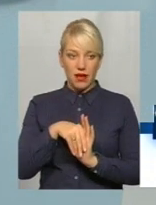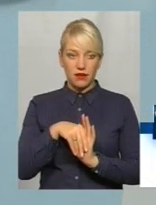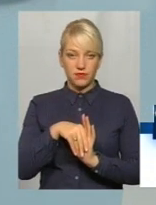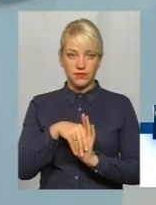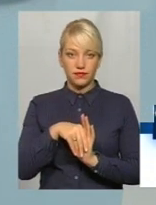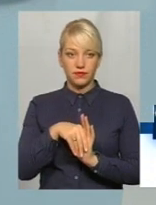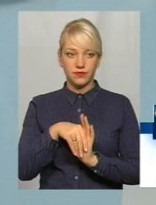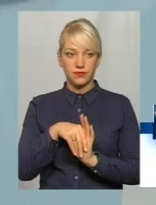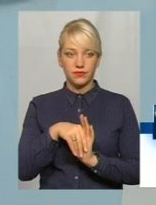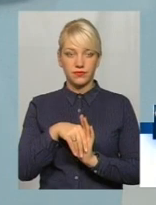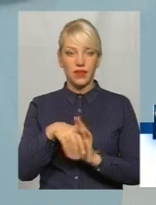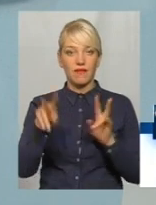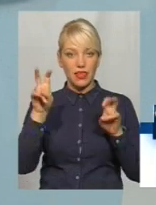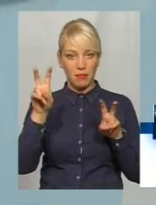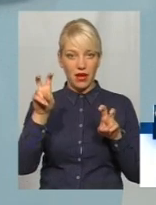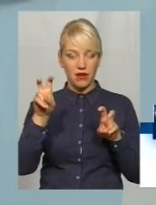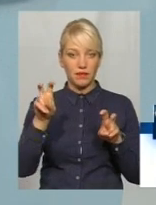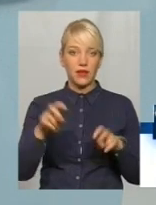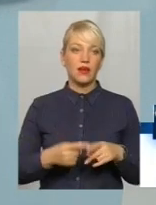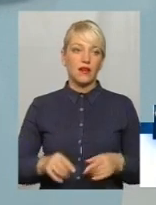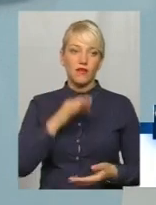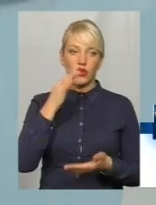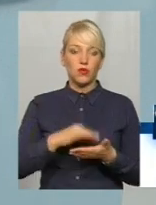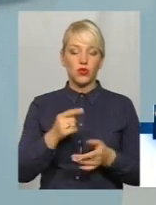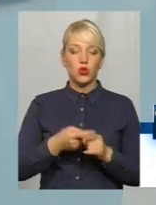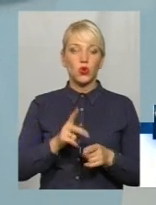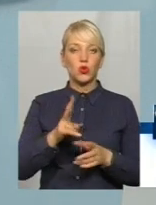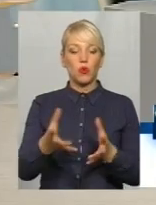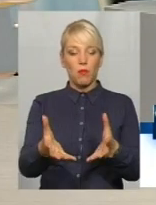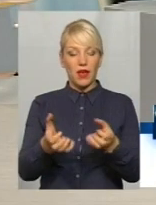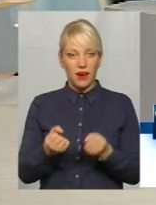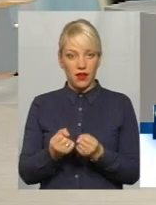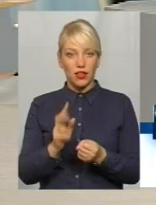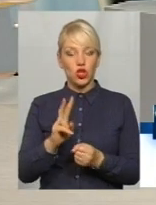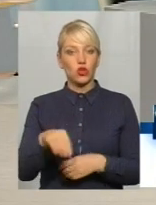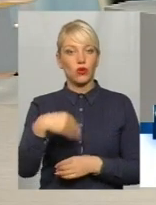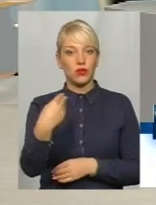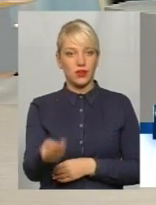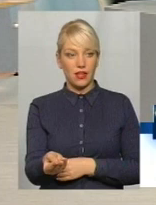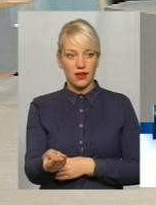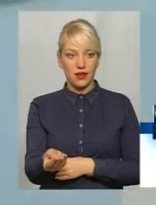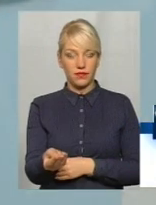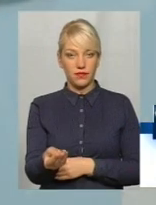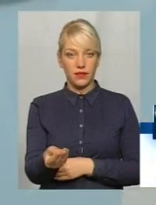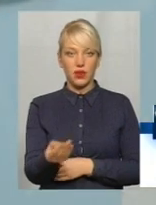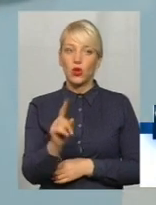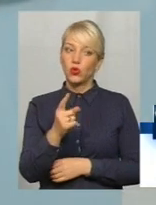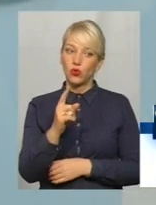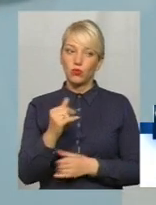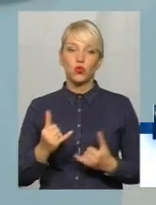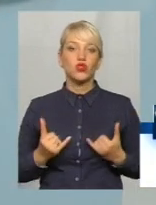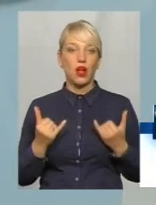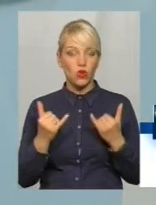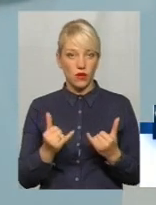сказано, в лапках, да, відповідає той, хто бере, так і той, хто дає. Тому, шановні,